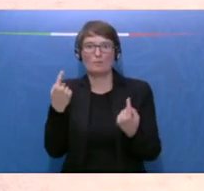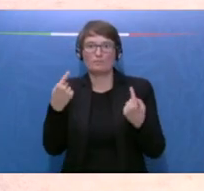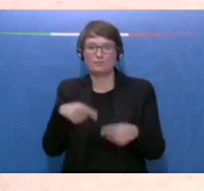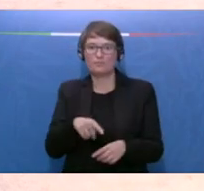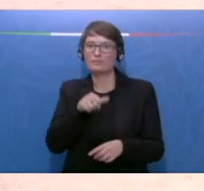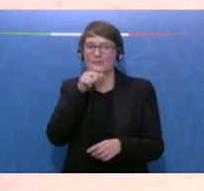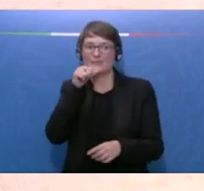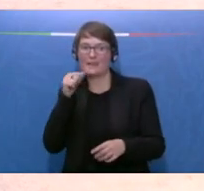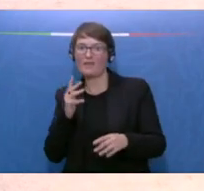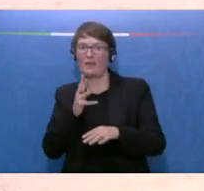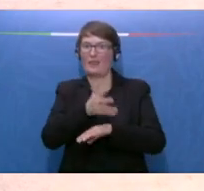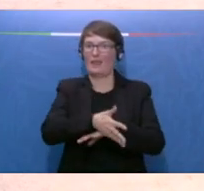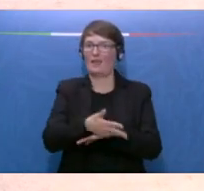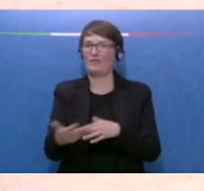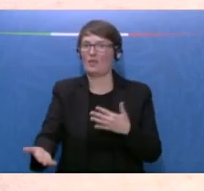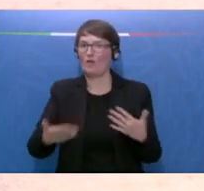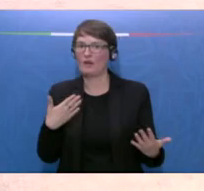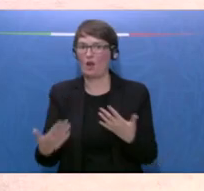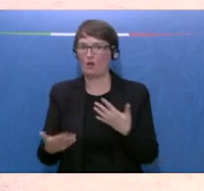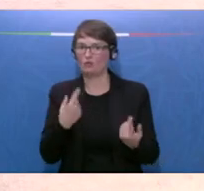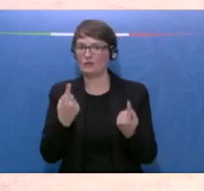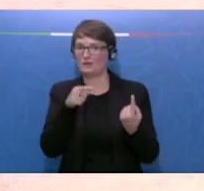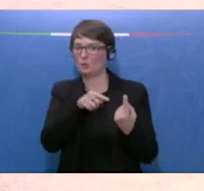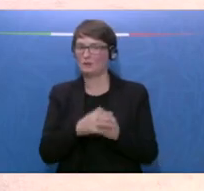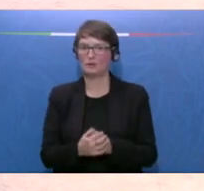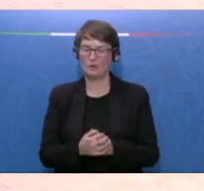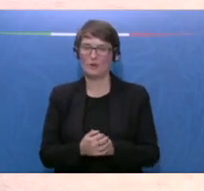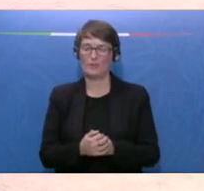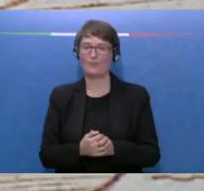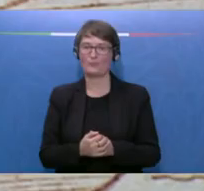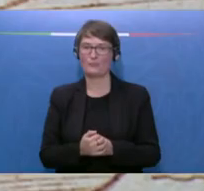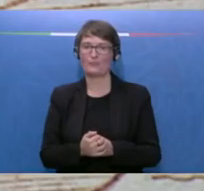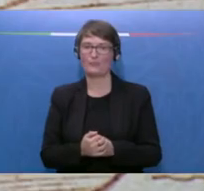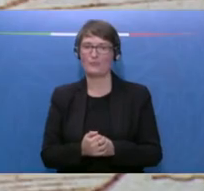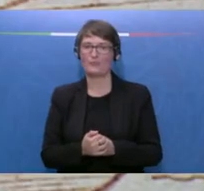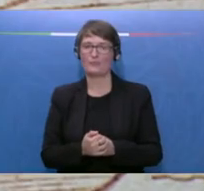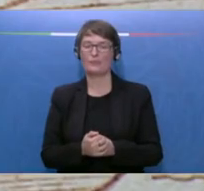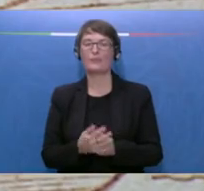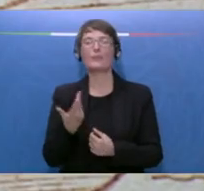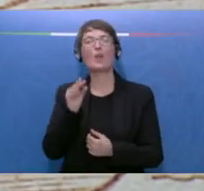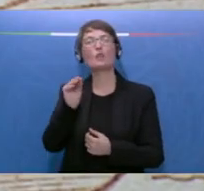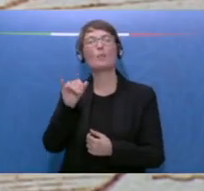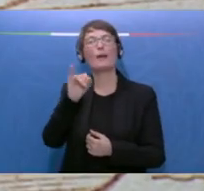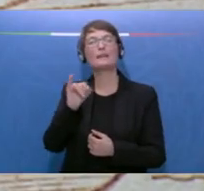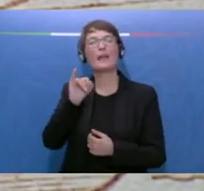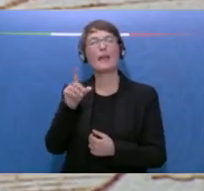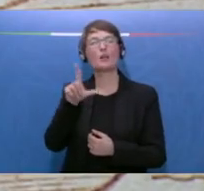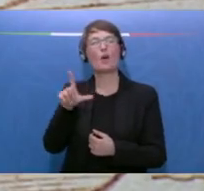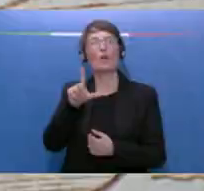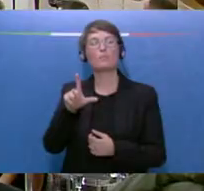rispondere immediatamente a questa situazione una domanda da ilario lombardo la